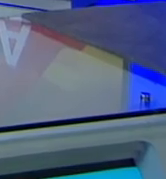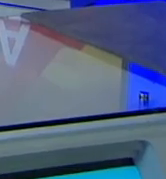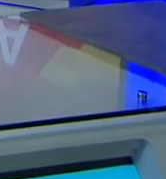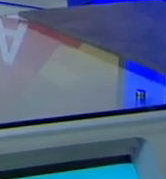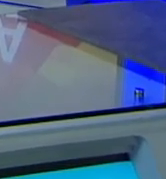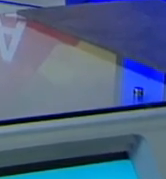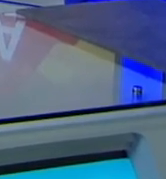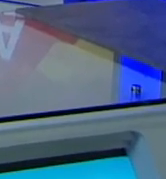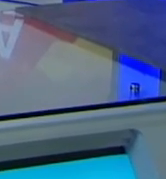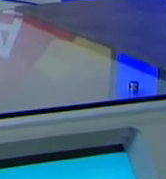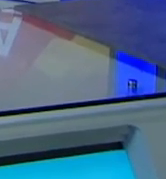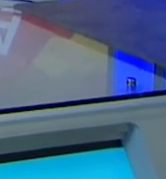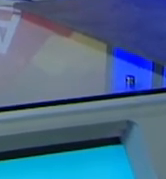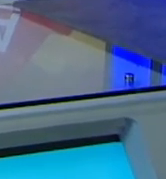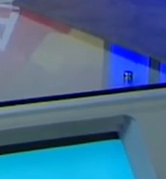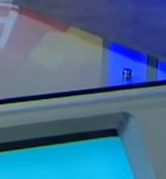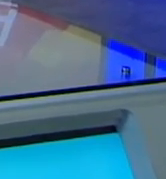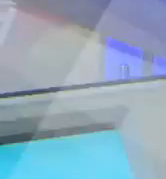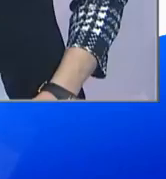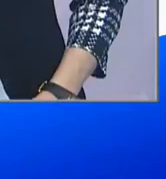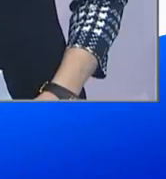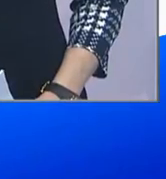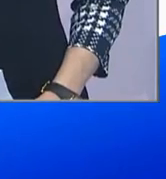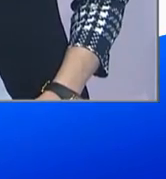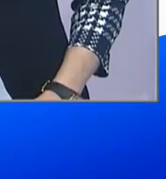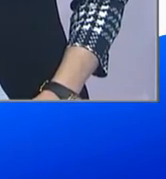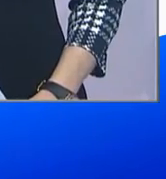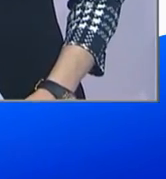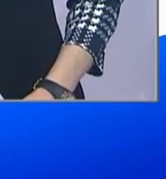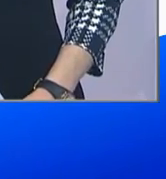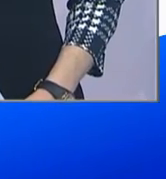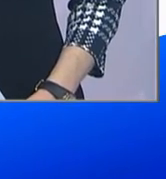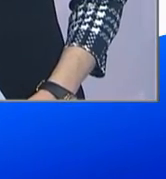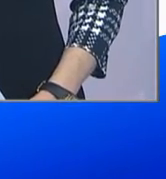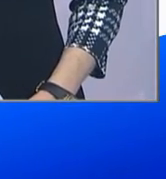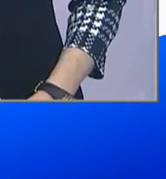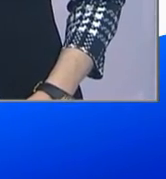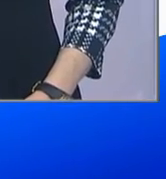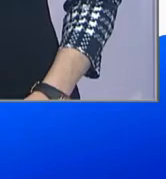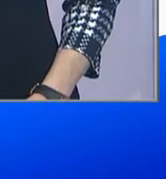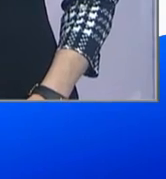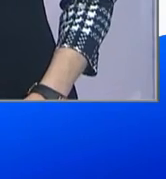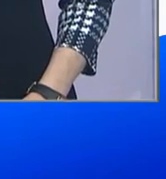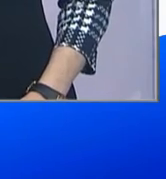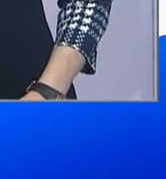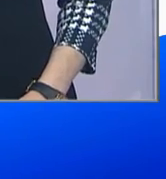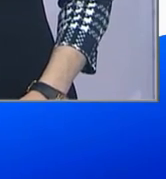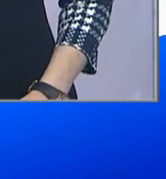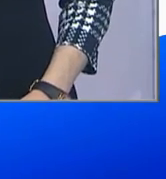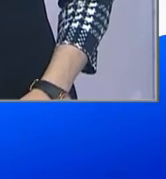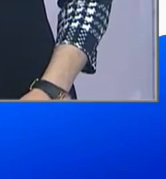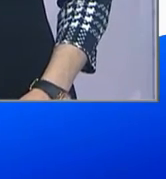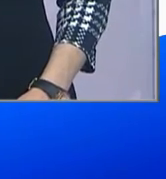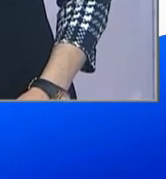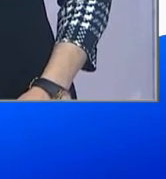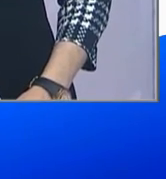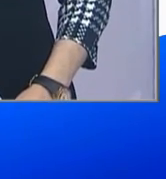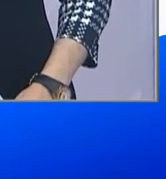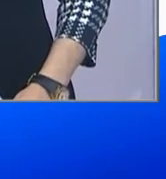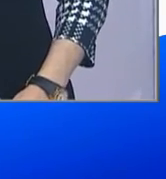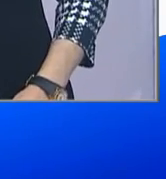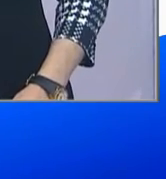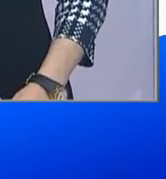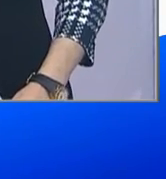Iya Arellano. Miss Mel, Miss Vicky. Salamat sa iyo, Iya. At yan ang mga balita ngayong Lunes. Ako po si Mel